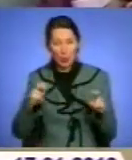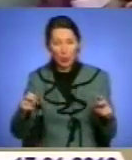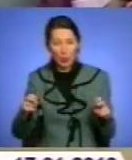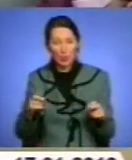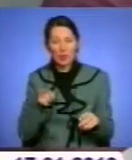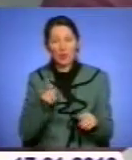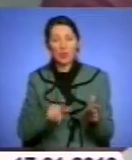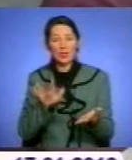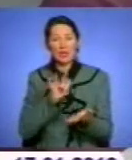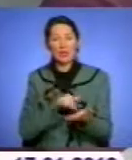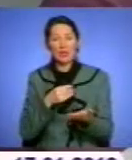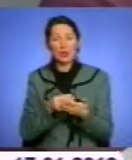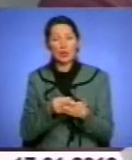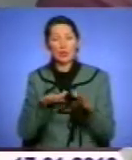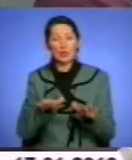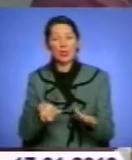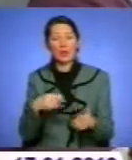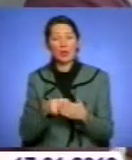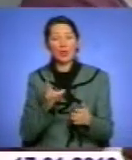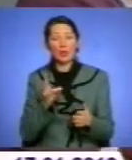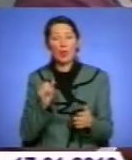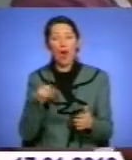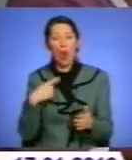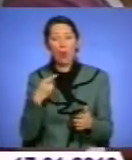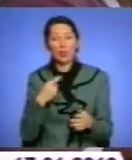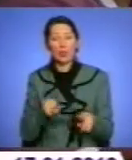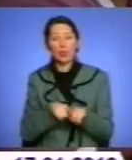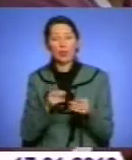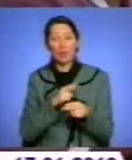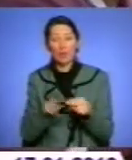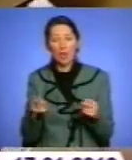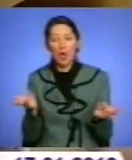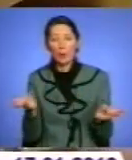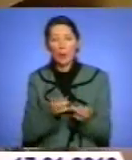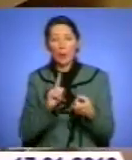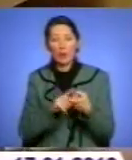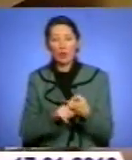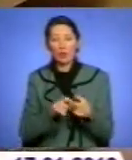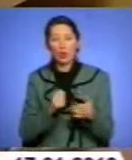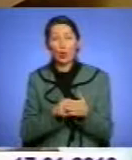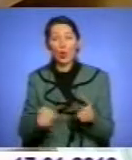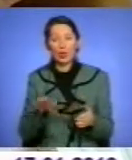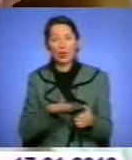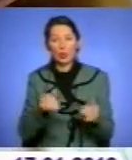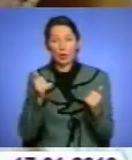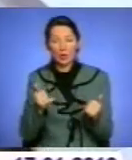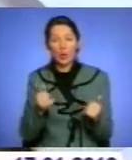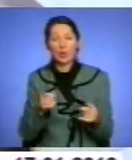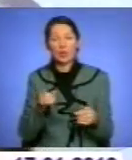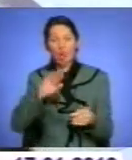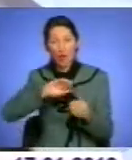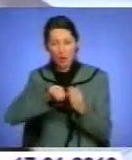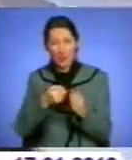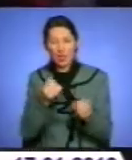централізували фінансування з місцевих бюджетів на область. Таким чином зникла потреба прив'язуватися до території. Відтепер на виклики їде та швидка, що